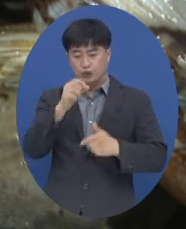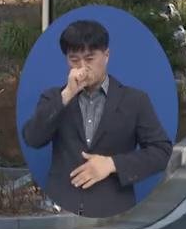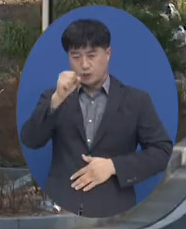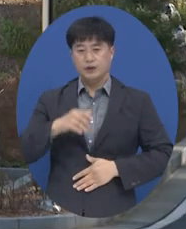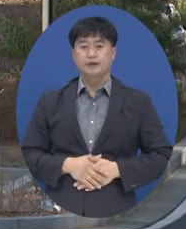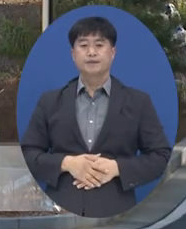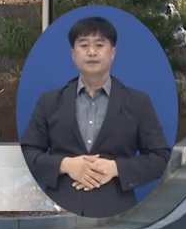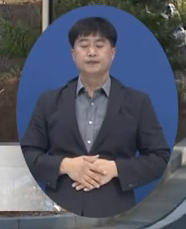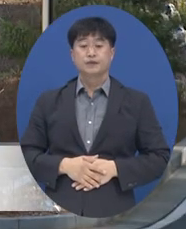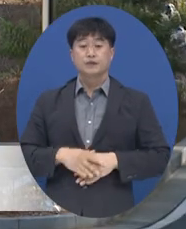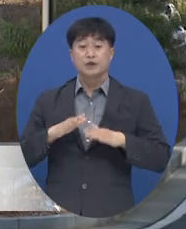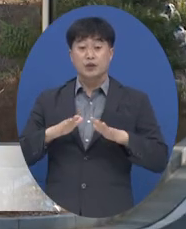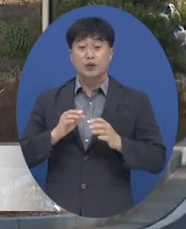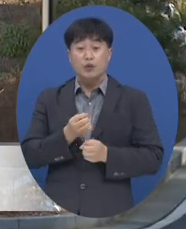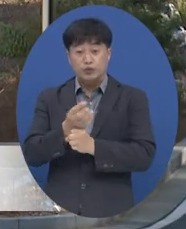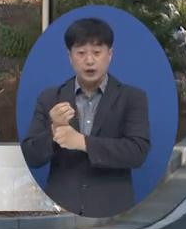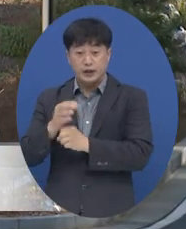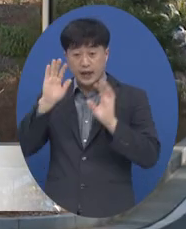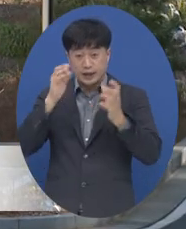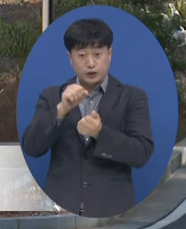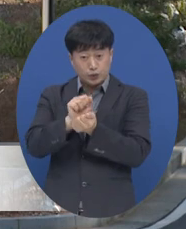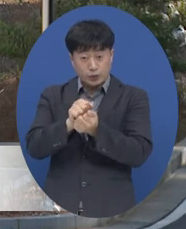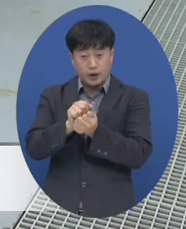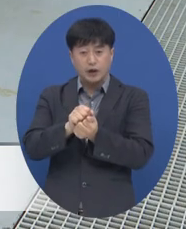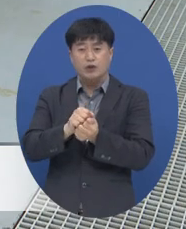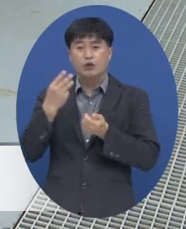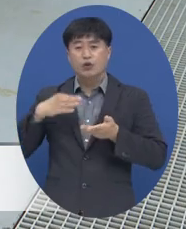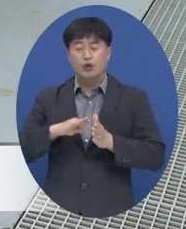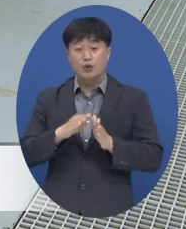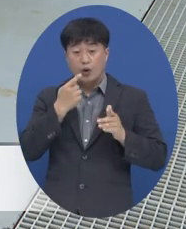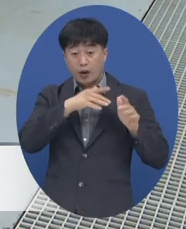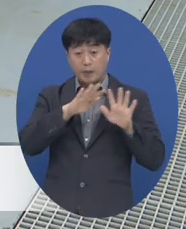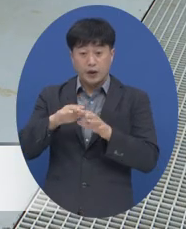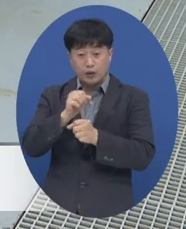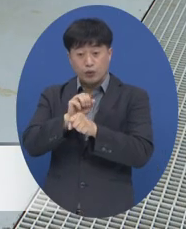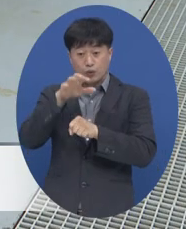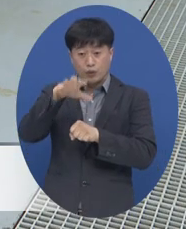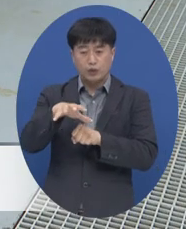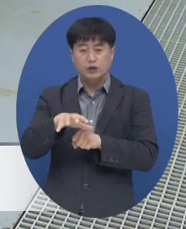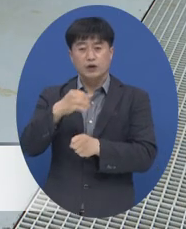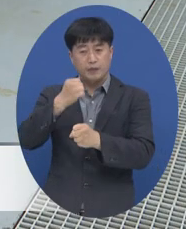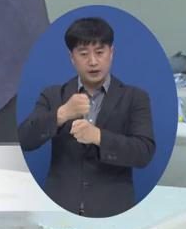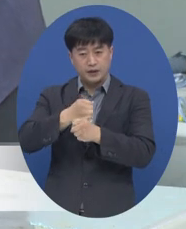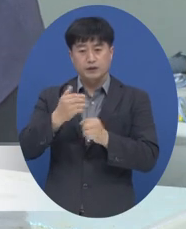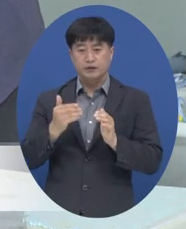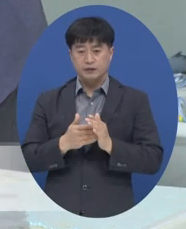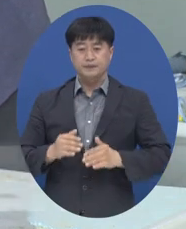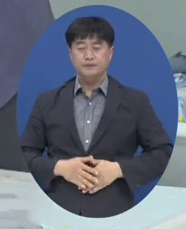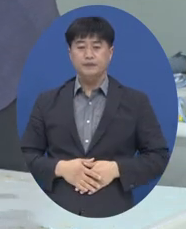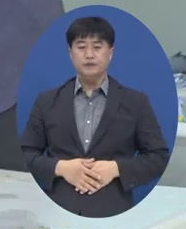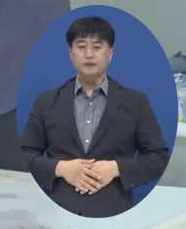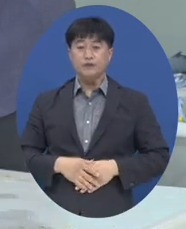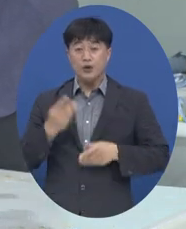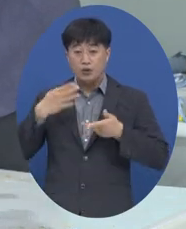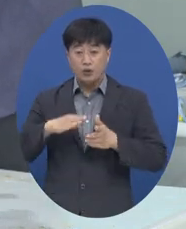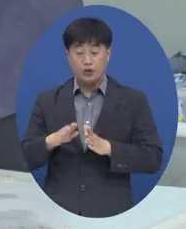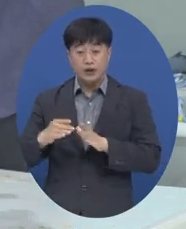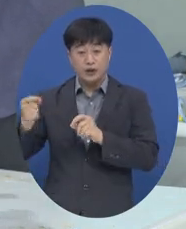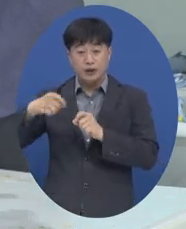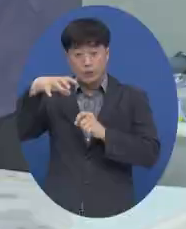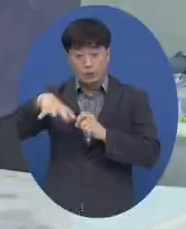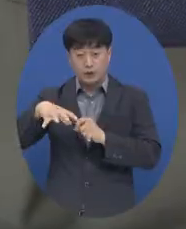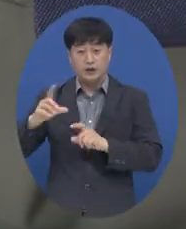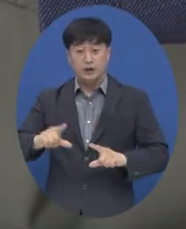믿어라 이번에 방류하는 어린 바지락은 경우도 해양성 차원 정도 속과 인공 생산한 겁니다 경기 만에